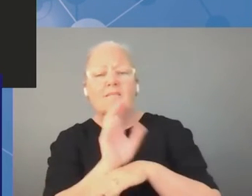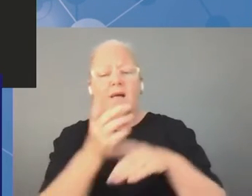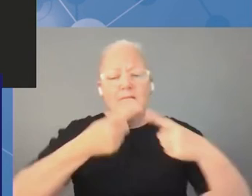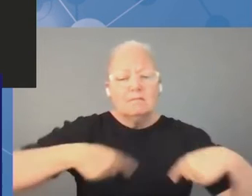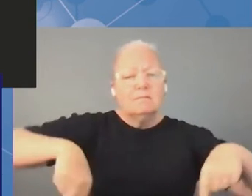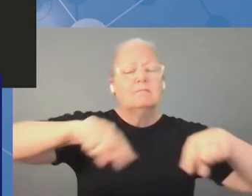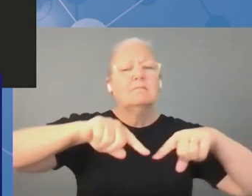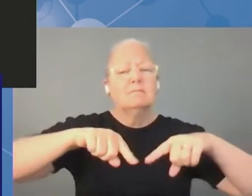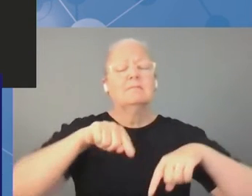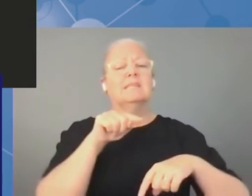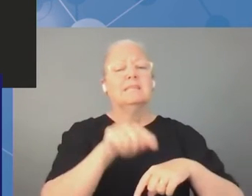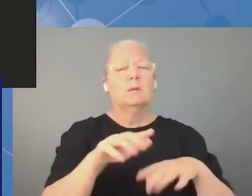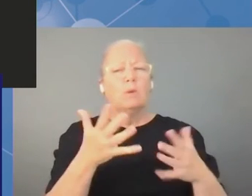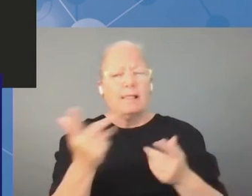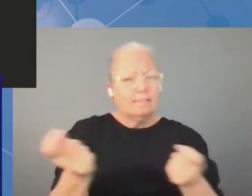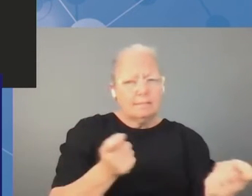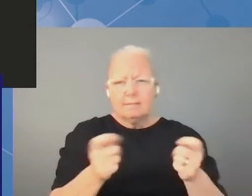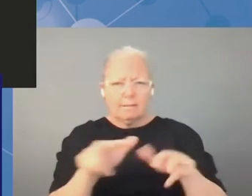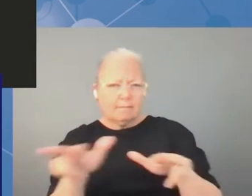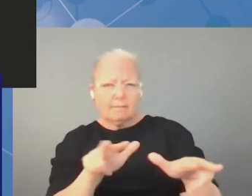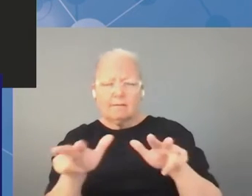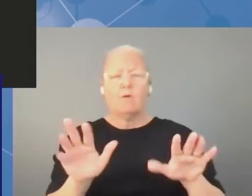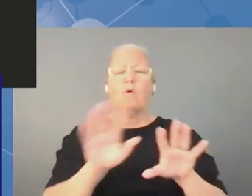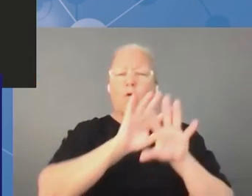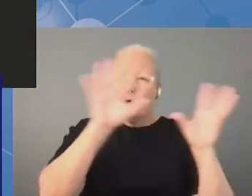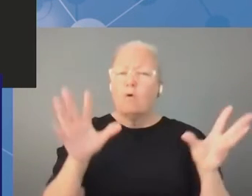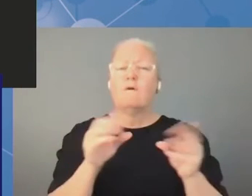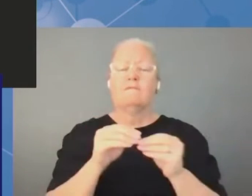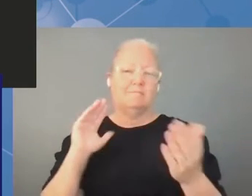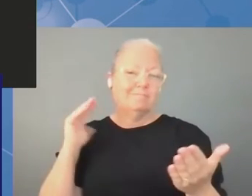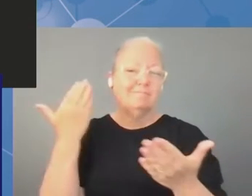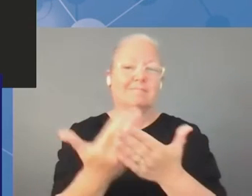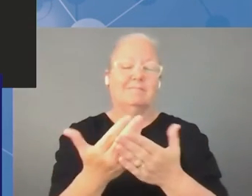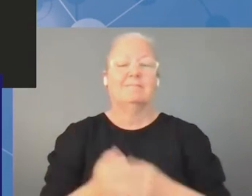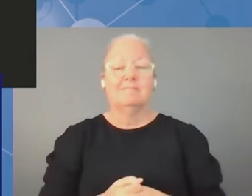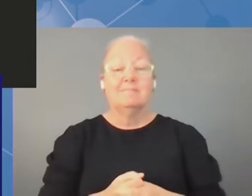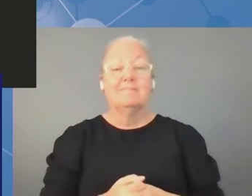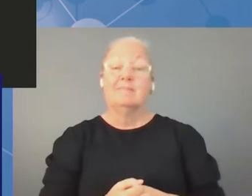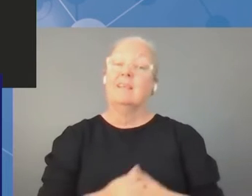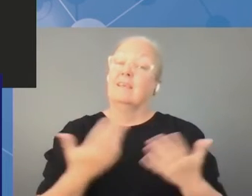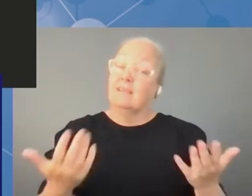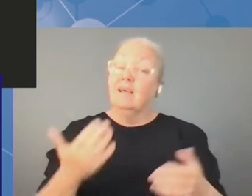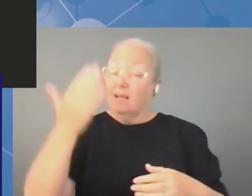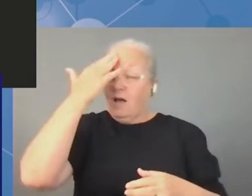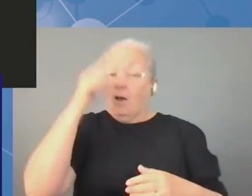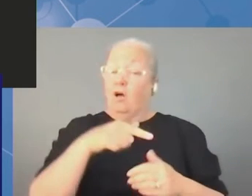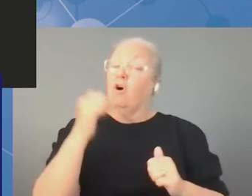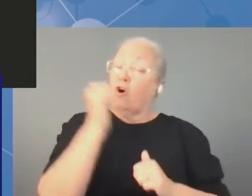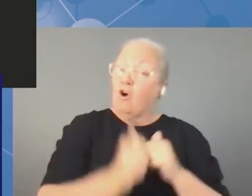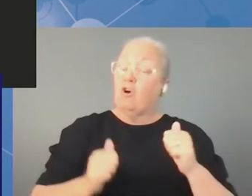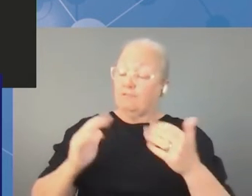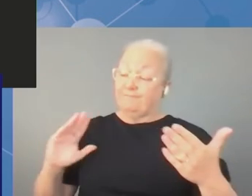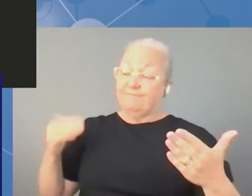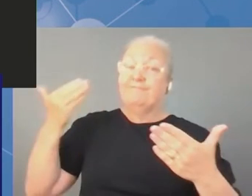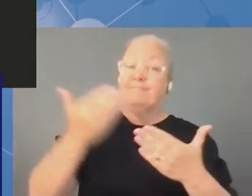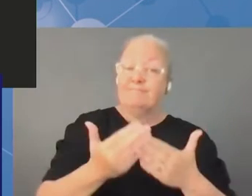чтобы провести правильно это мероприятие. Хочу поблагодарить многостороннюю группу